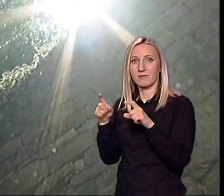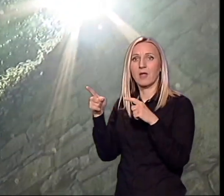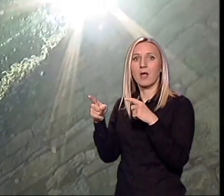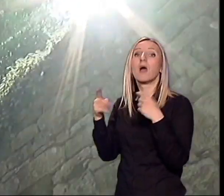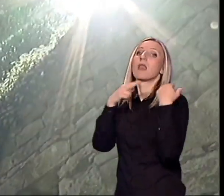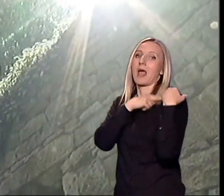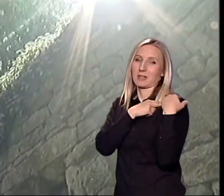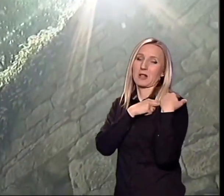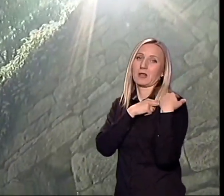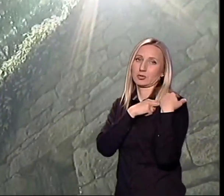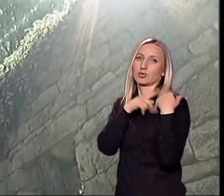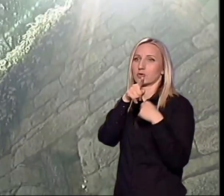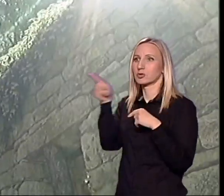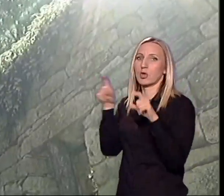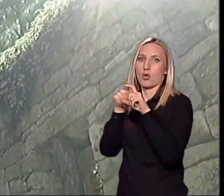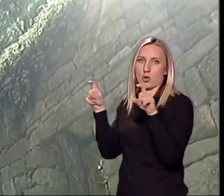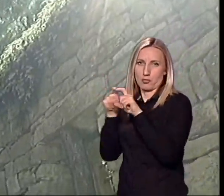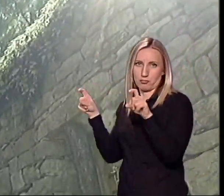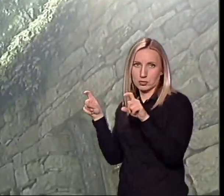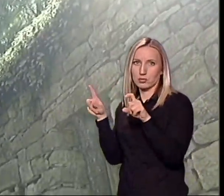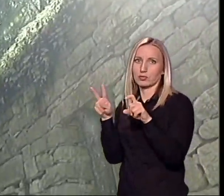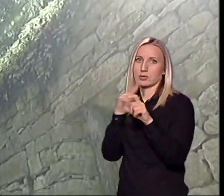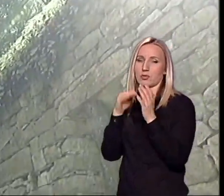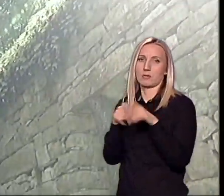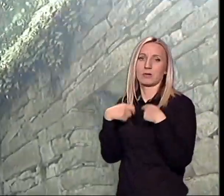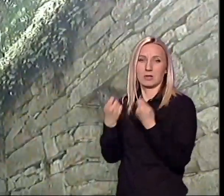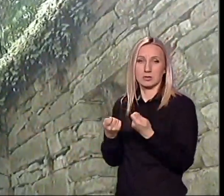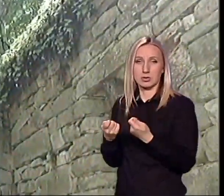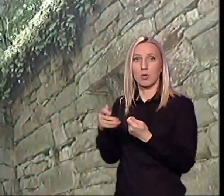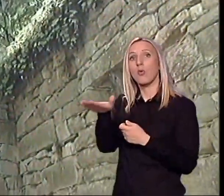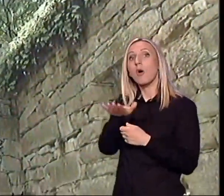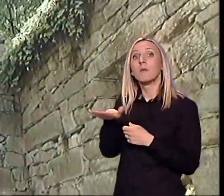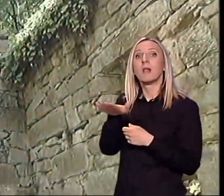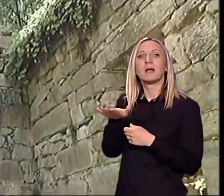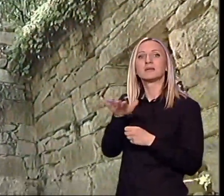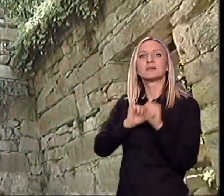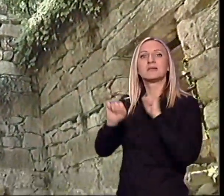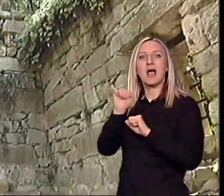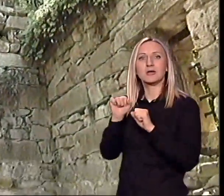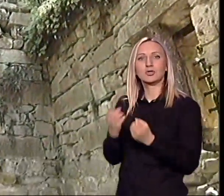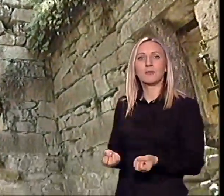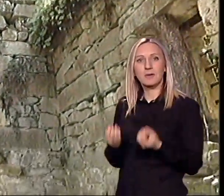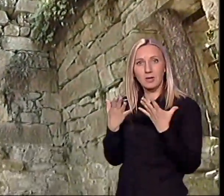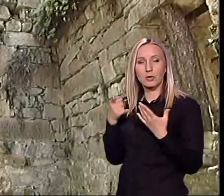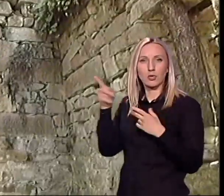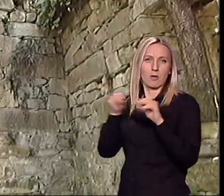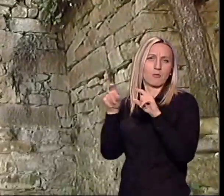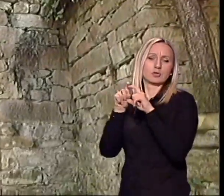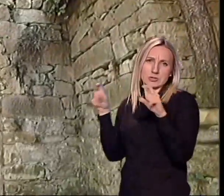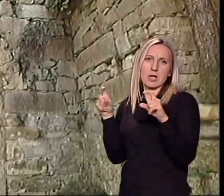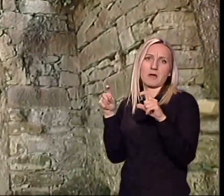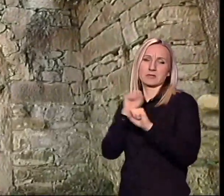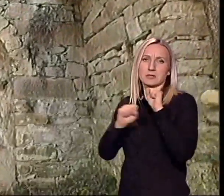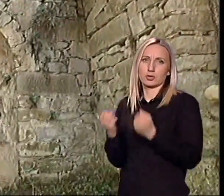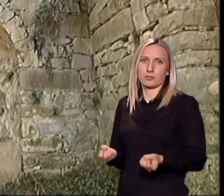zakonu definisani da izdaju te vrste nadležnosti. U oblasti zaštite prirode to je Republički zavod za zaštitu prirode.